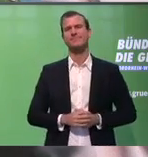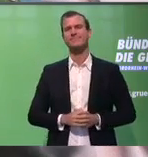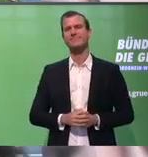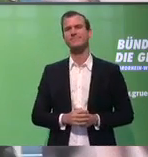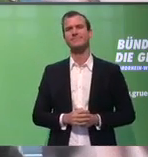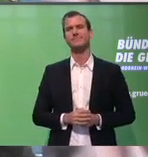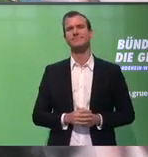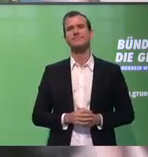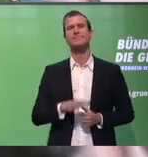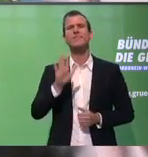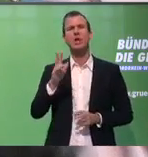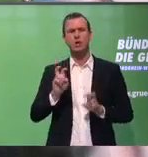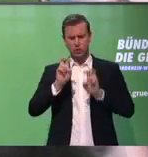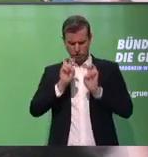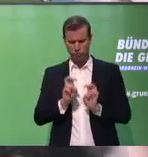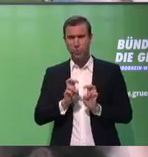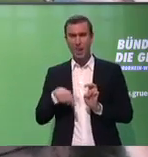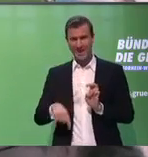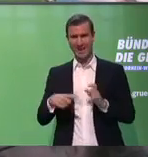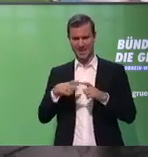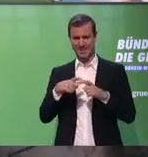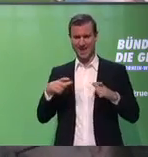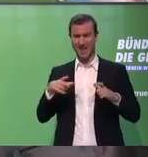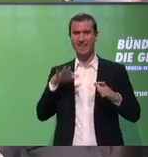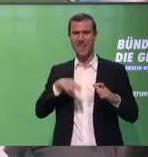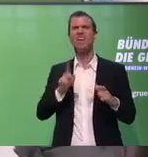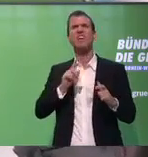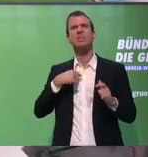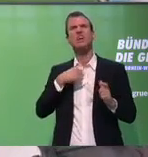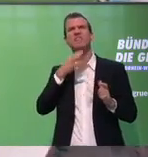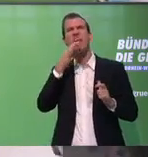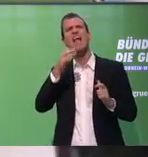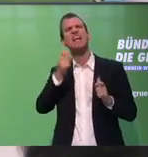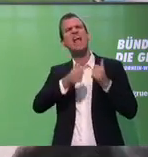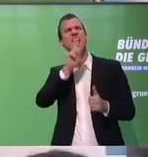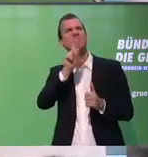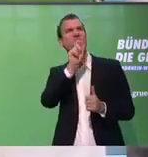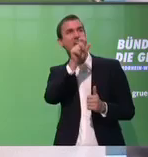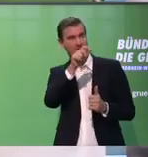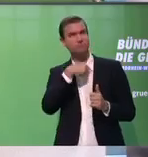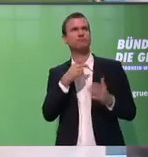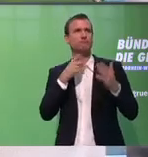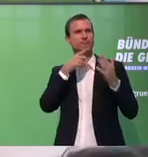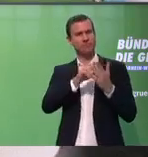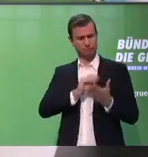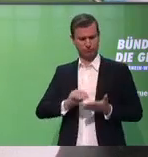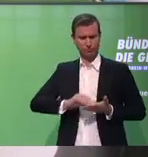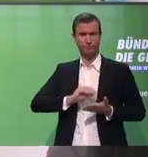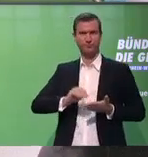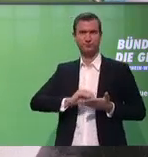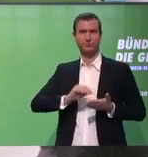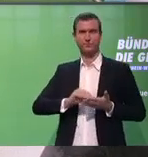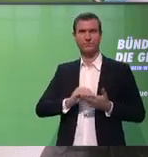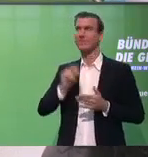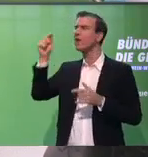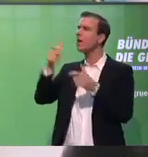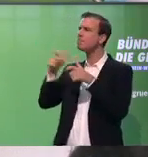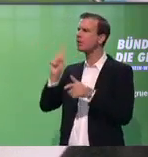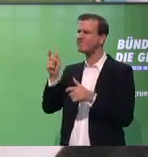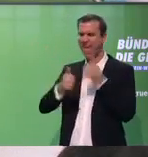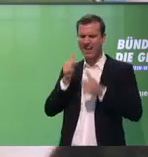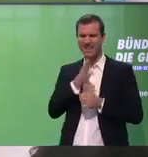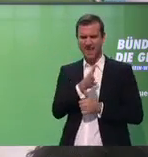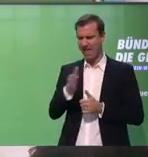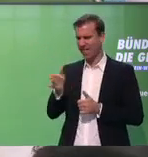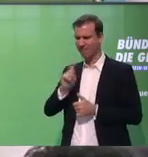Auf euren Stühlen liegen Fragenkarten, das heißt, ihr könnt dort Fragen an die Kandidatin, an die Kandidaten draufschreiben, dort hinten in die Box